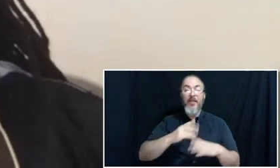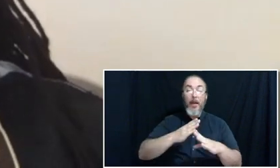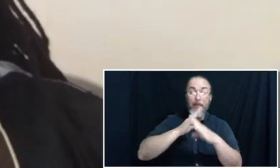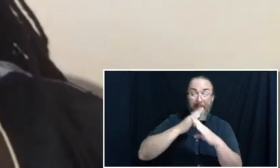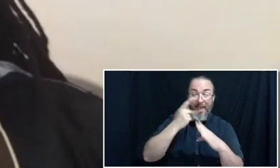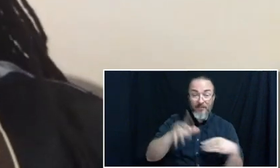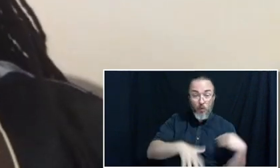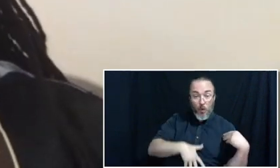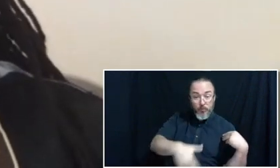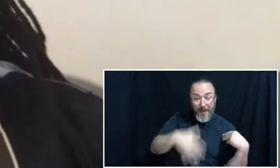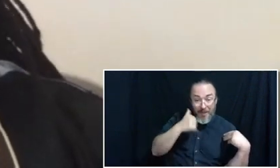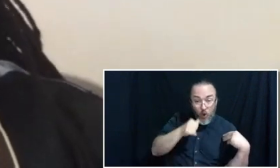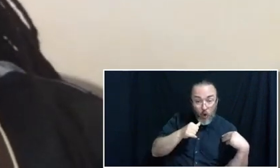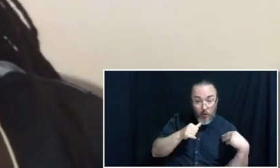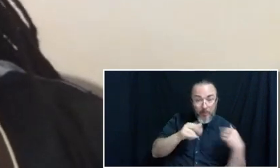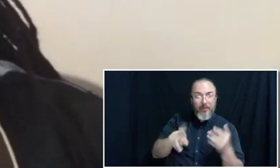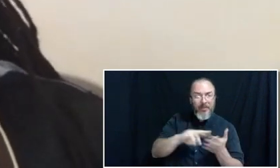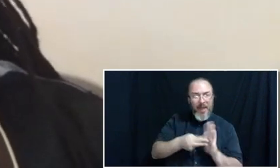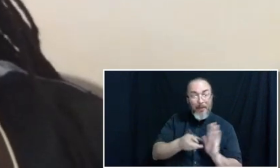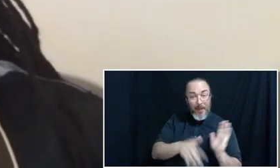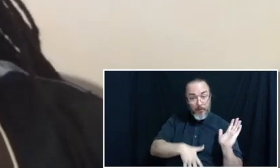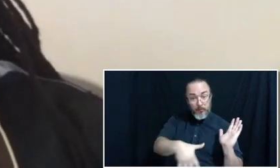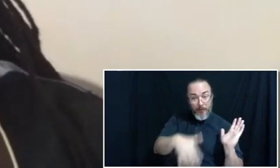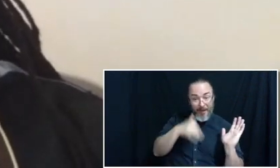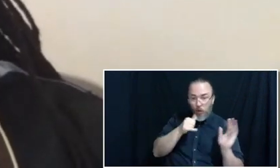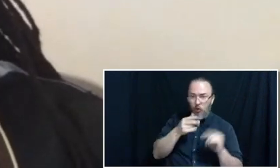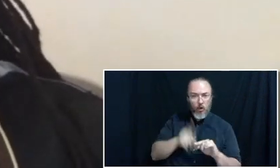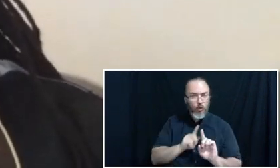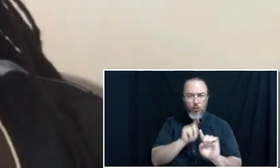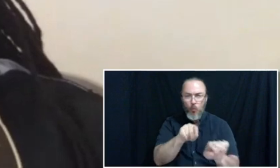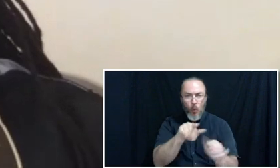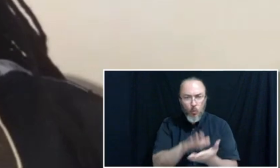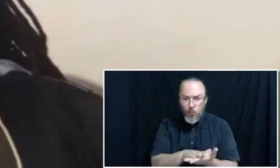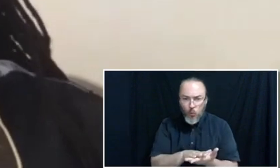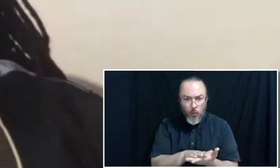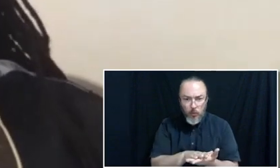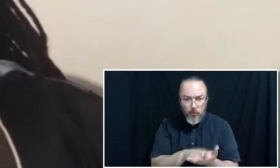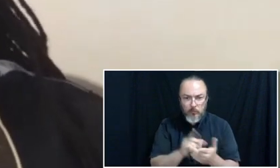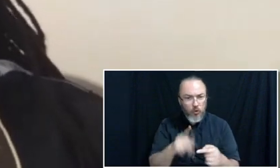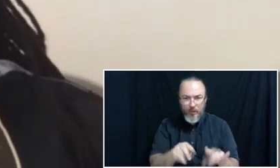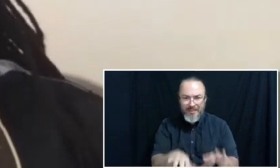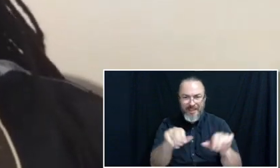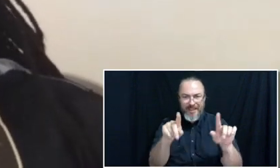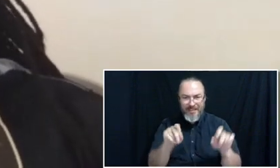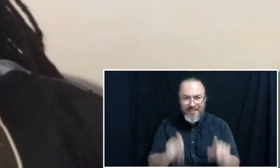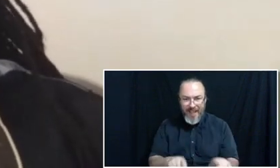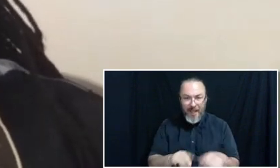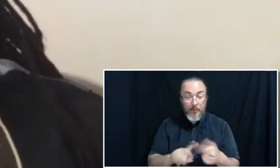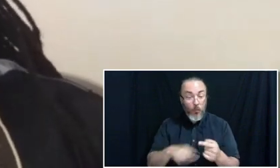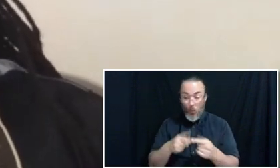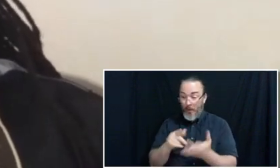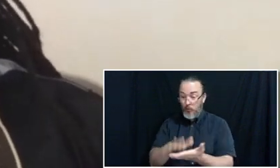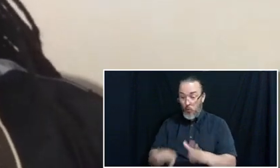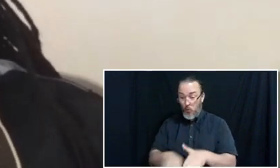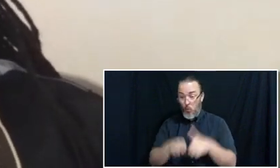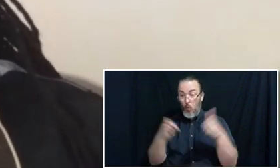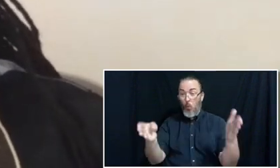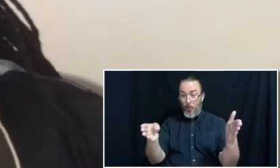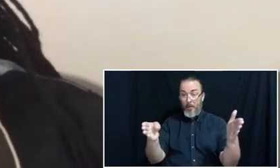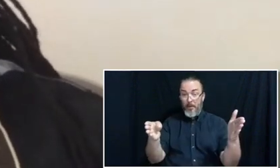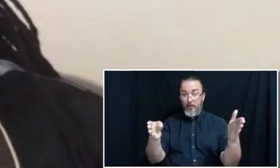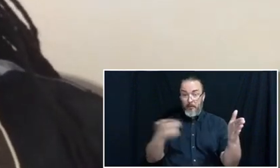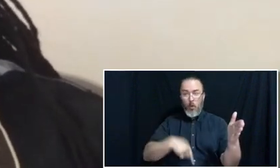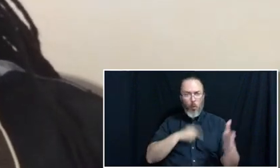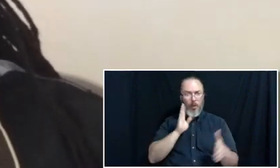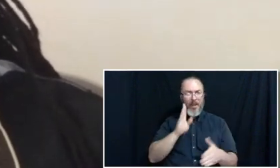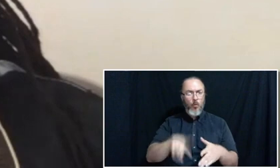avons annuler l'interdiction et maintenant les filles enceintes peuvent aller à l'école. Les femmes qui ont un enfant peuvent aussi être scolarisées.